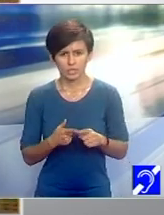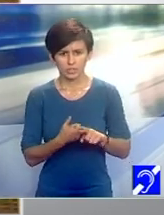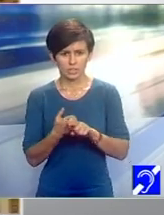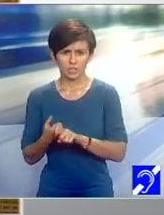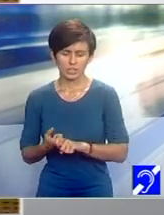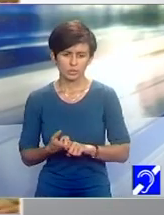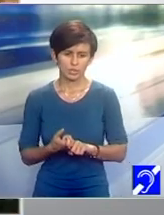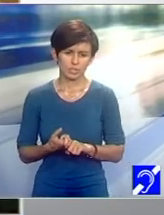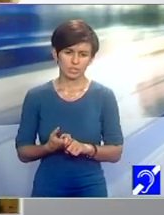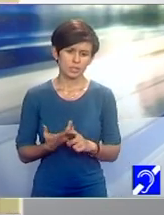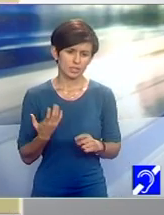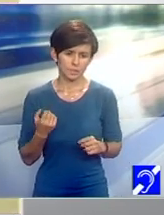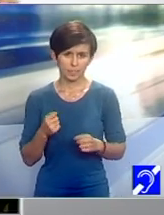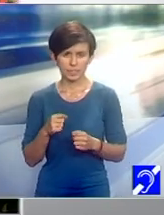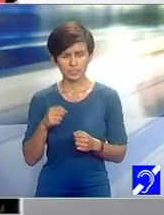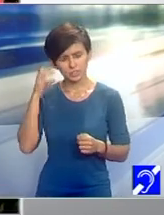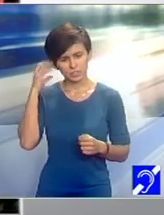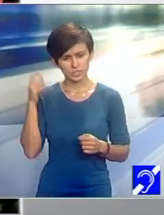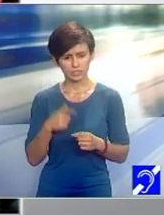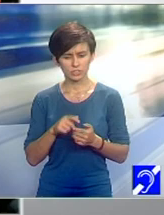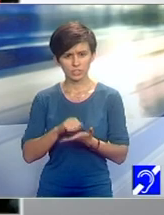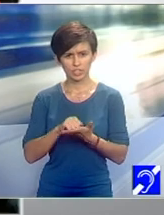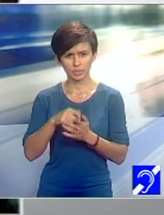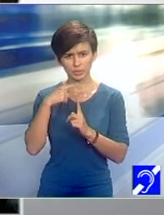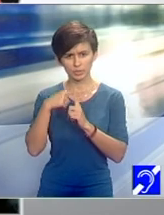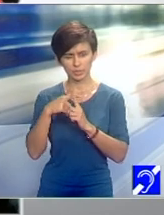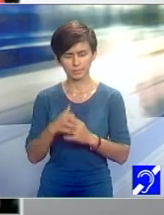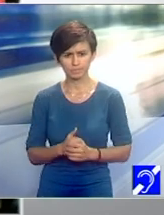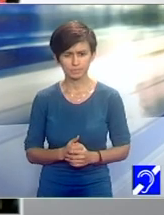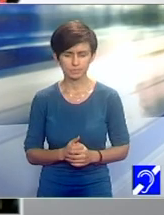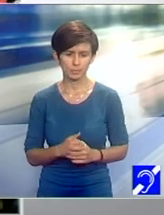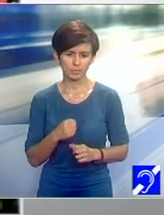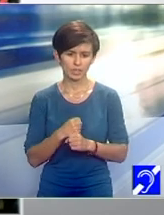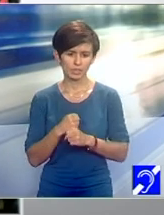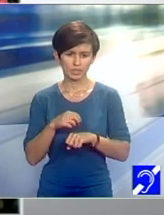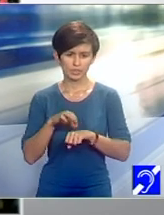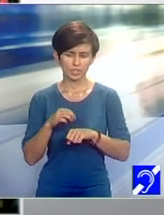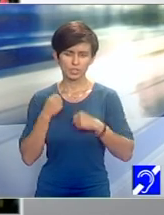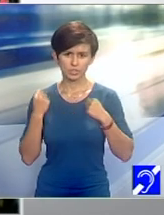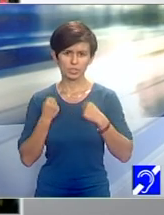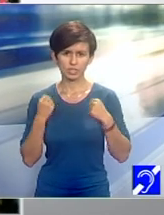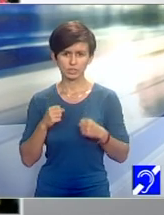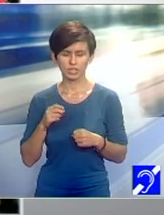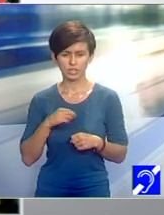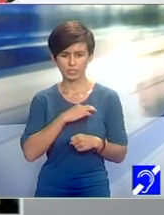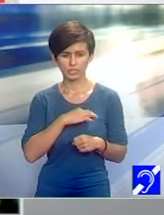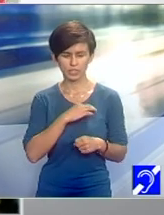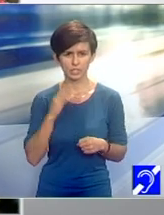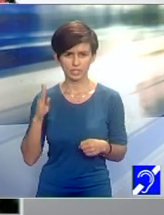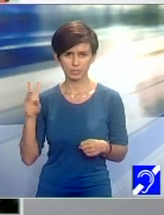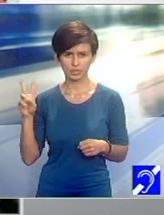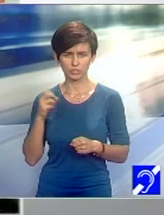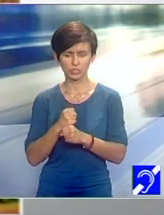aspectele științifice și biblice ale acestei tehnologii. Și-a susținut doctoratul la Universitatea din Brașov și a făcut